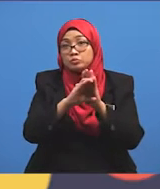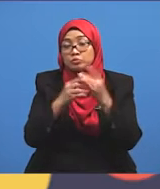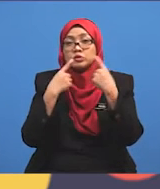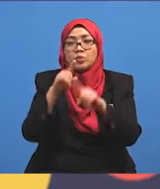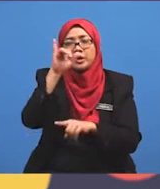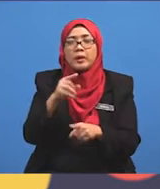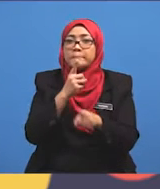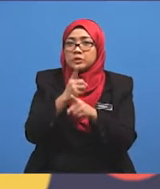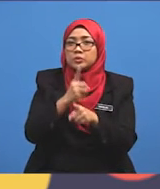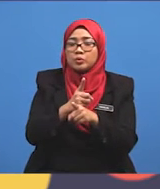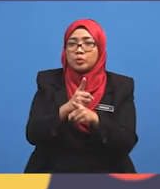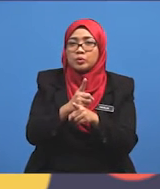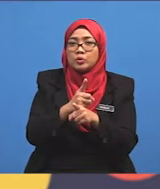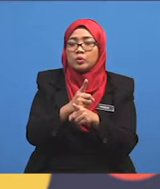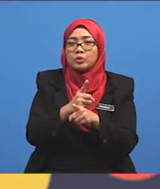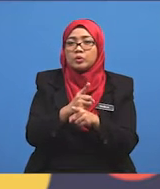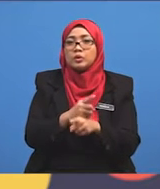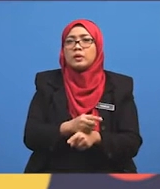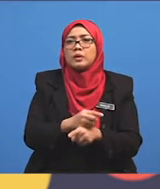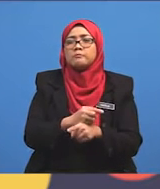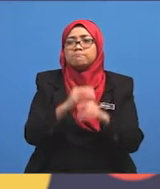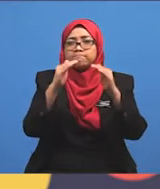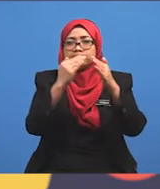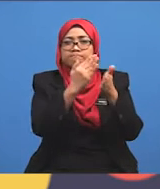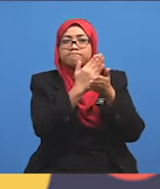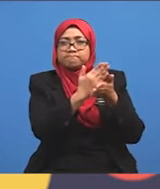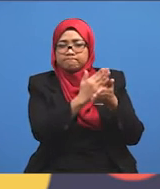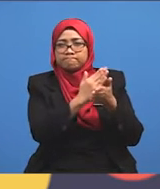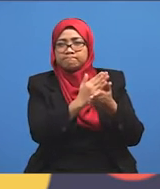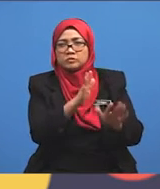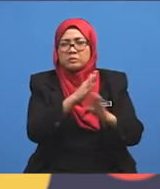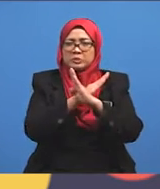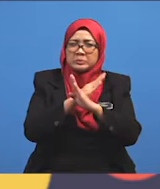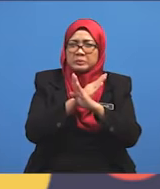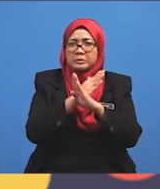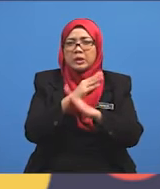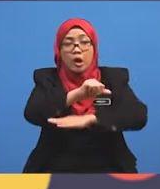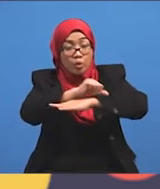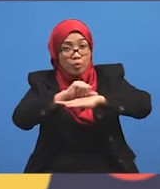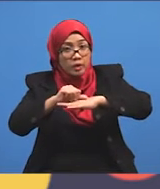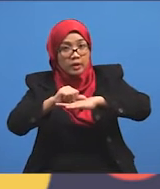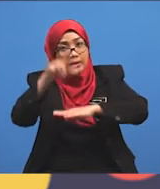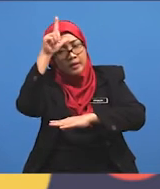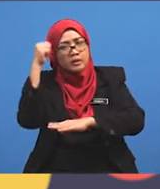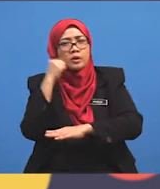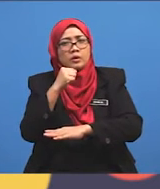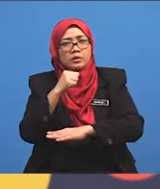Contoh jawapan yang betul bagi soalan di atas ialah batas aurat lelaki dengan perempuan bukan mahram ialah di